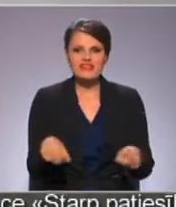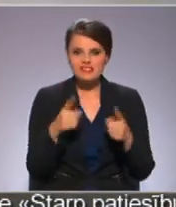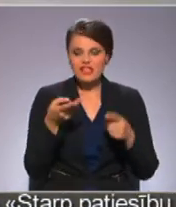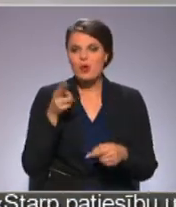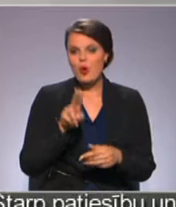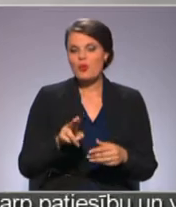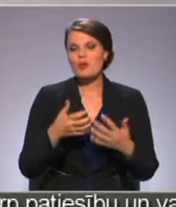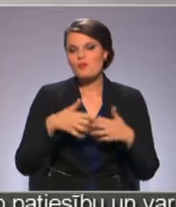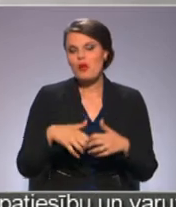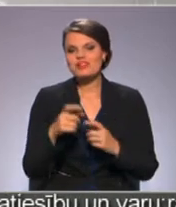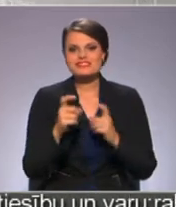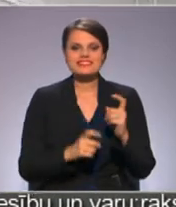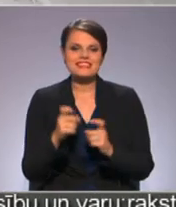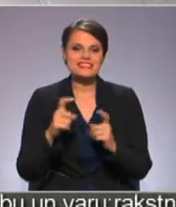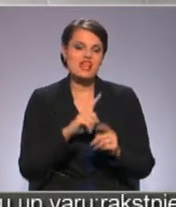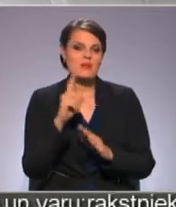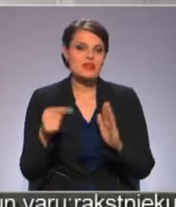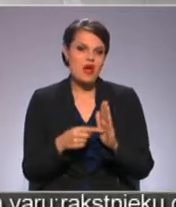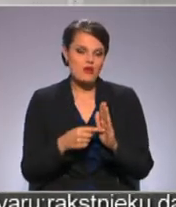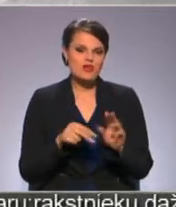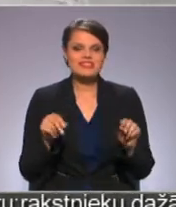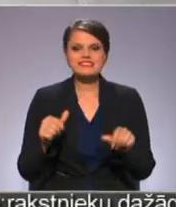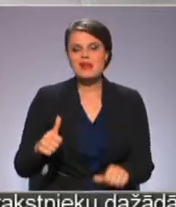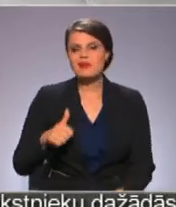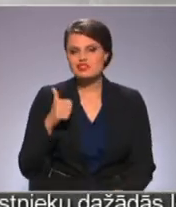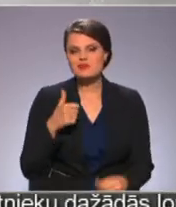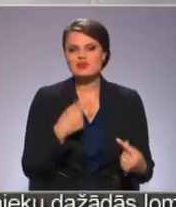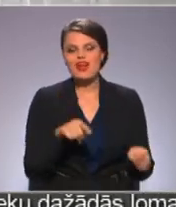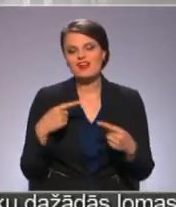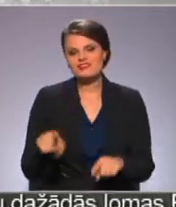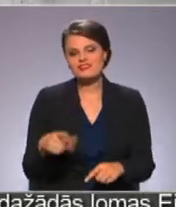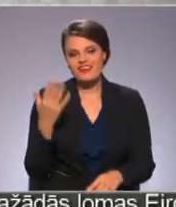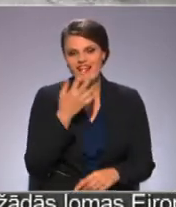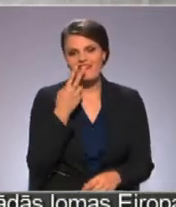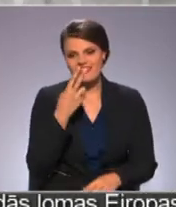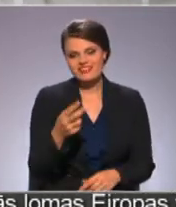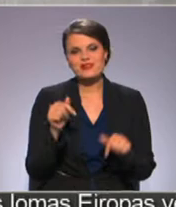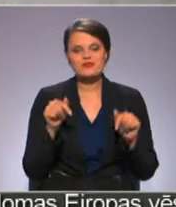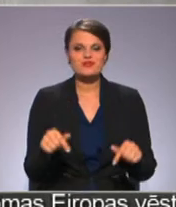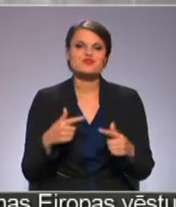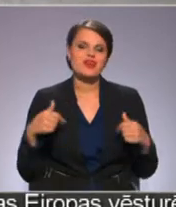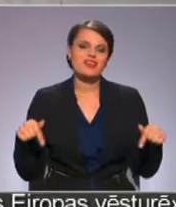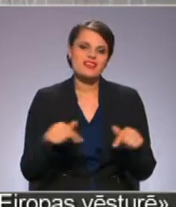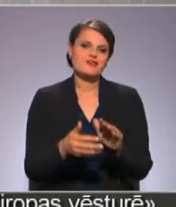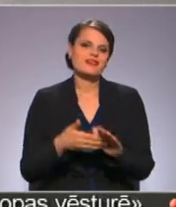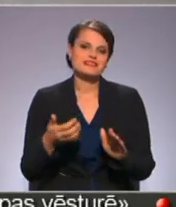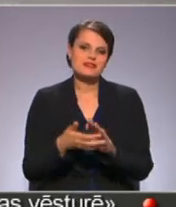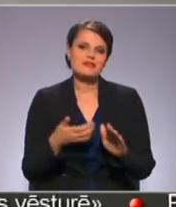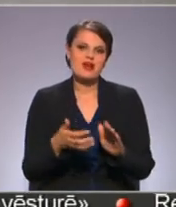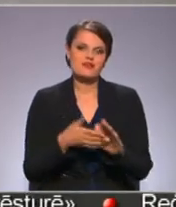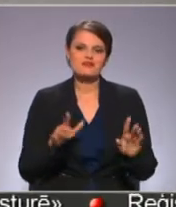un politiski strīdīgajiem jautājumiem, zemes īpašnieku atšķirīgajām vīzijām šo teritoriju